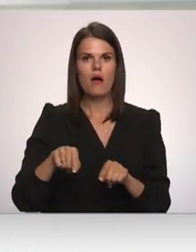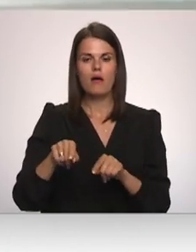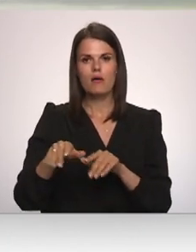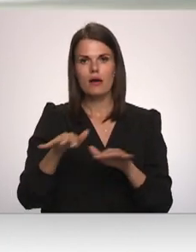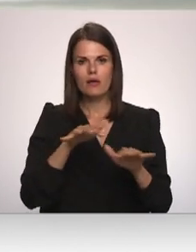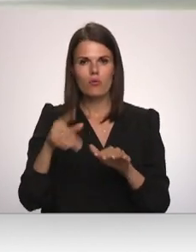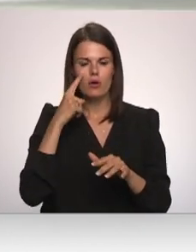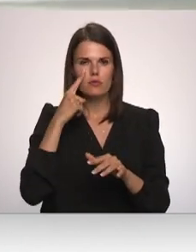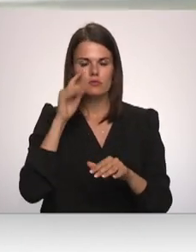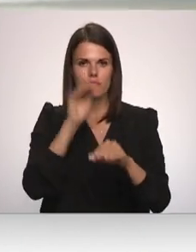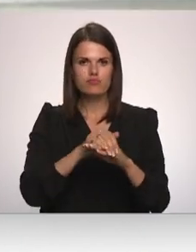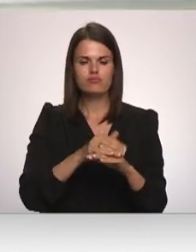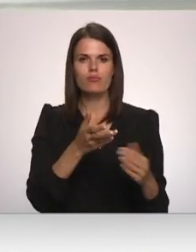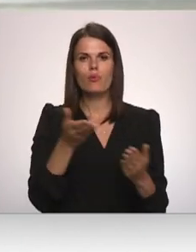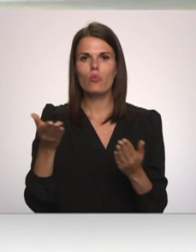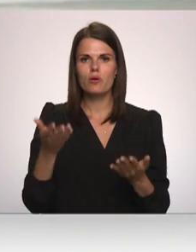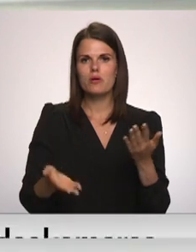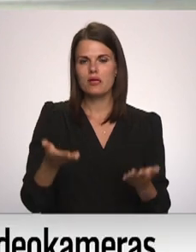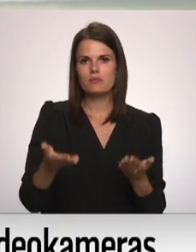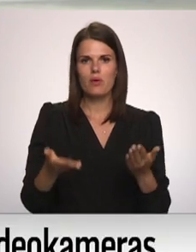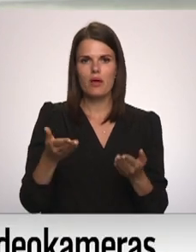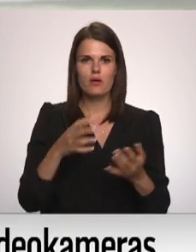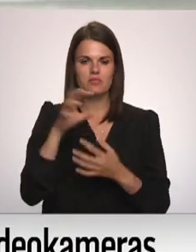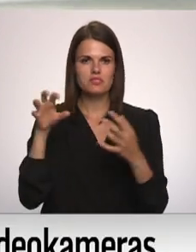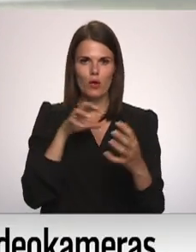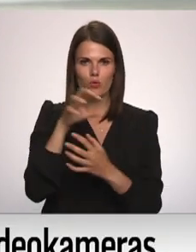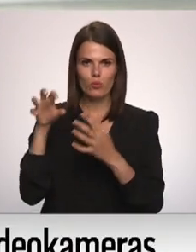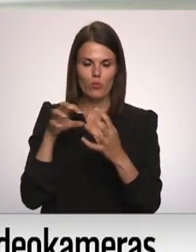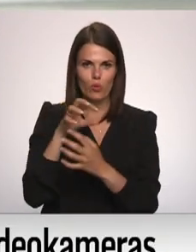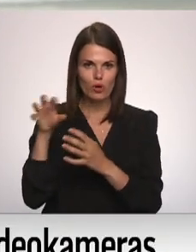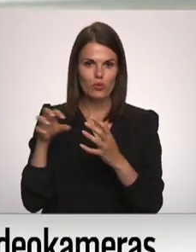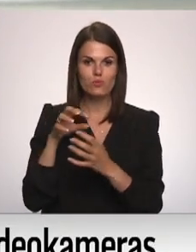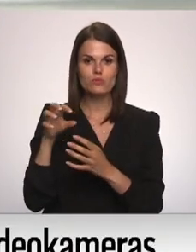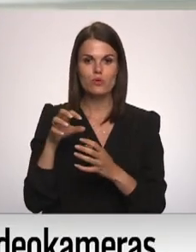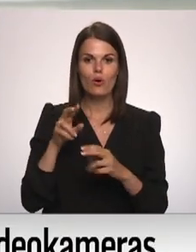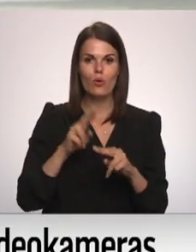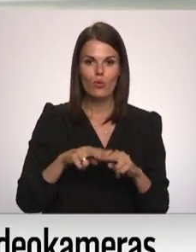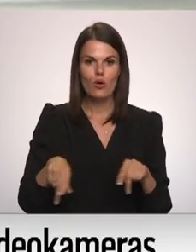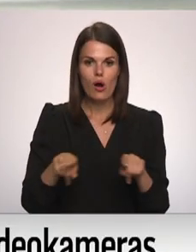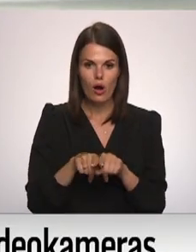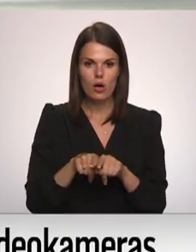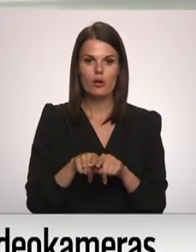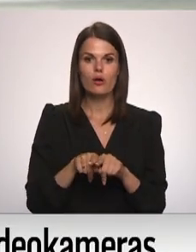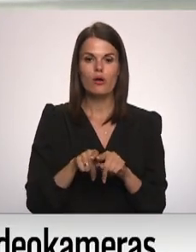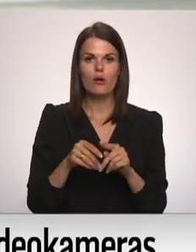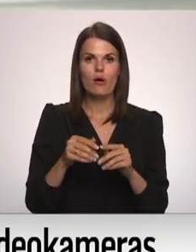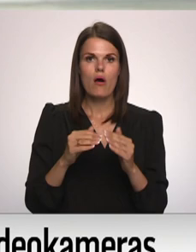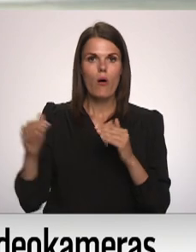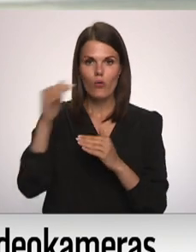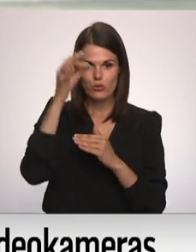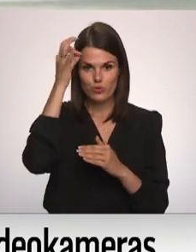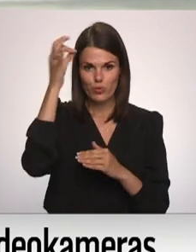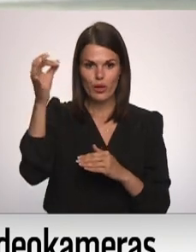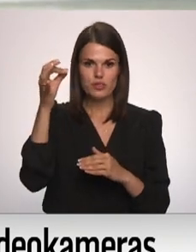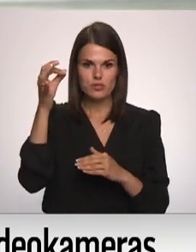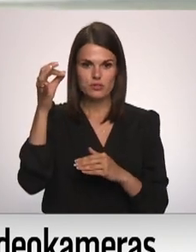un detektēt uz šo te iespējamo sadūmojumu. Arī ar augstu precizitāti